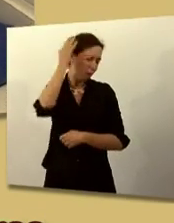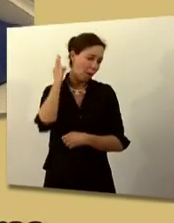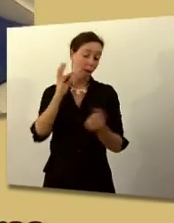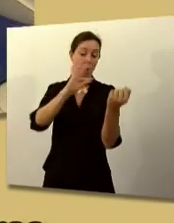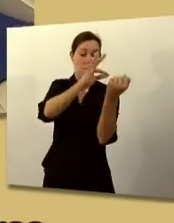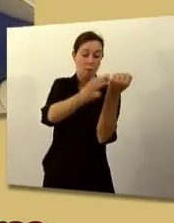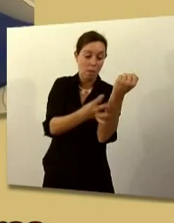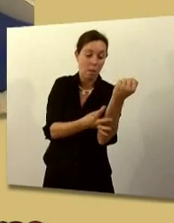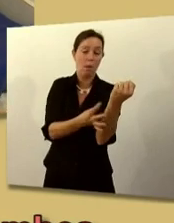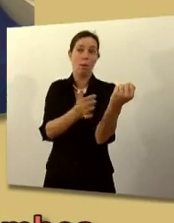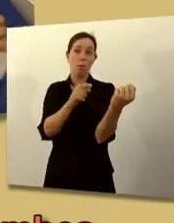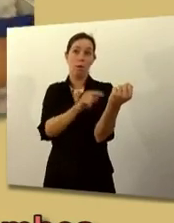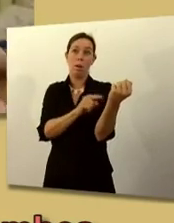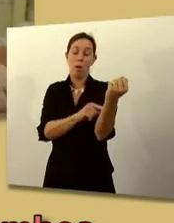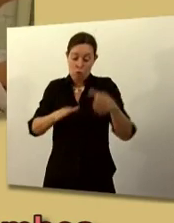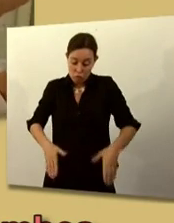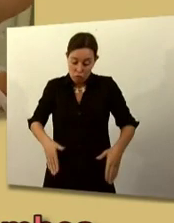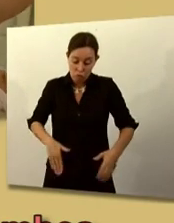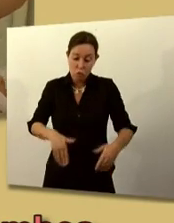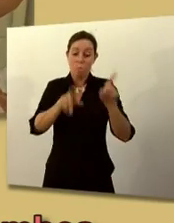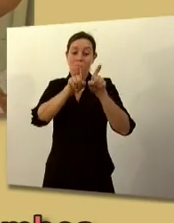l'aine, derrière les jambes, les genoux.